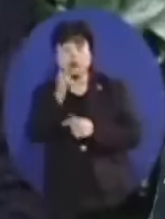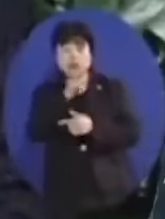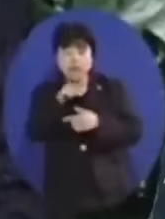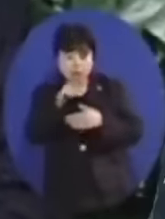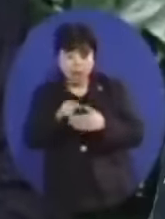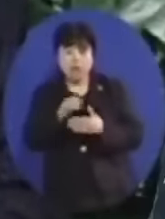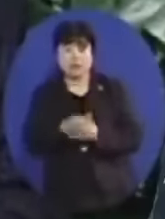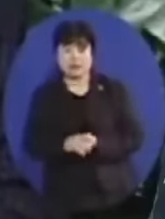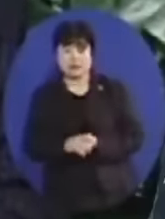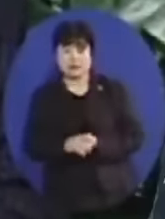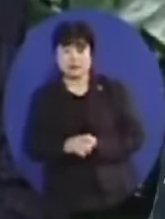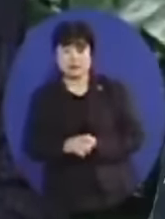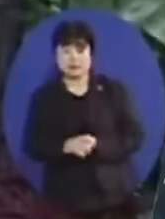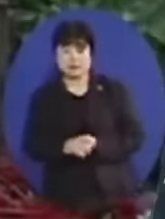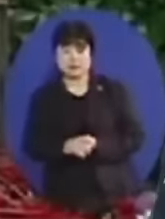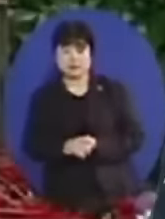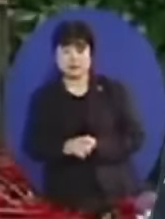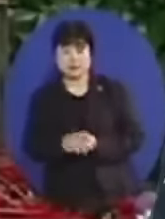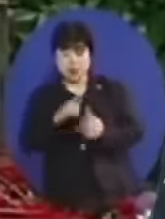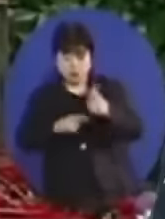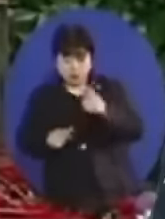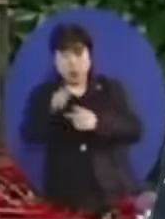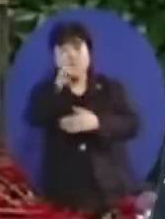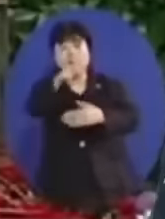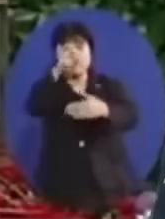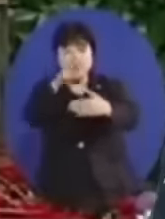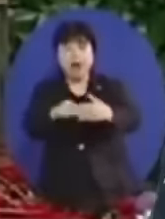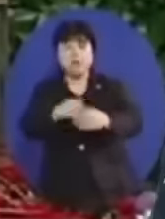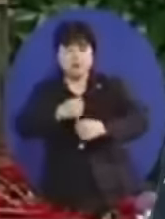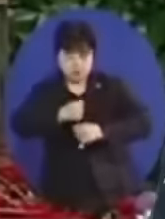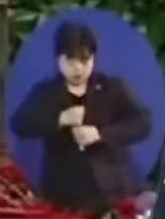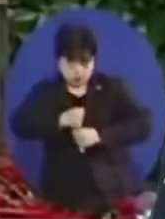중에 더욱 내 마음을 지켜라.